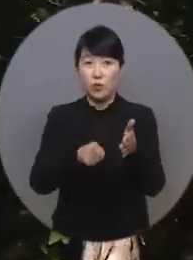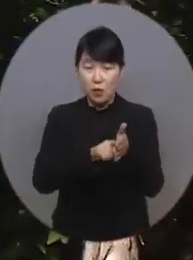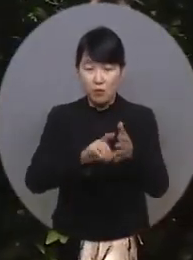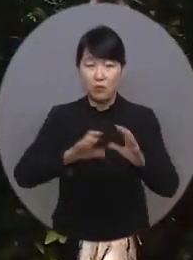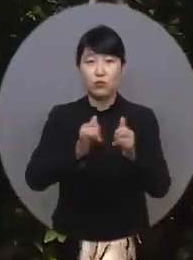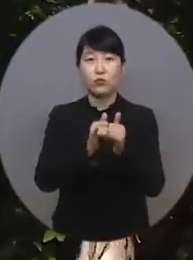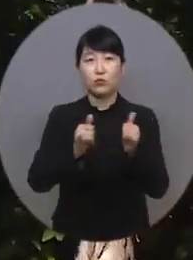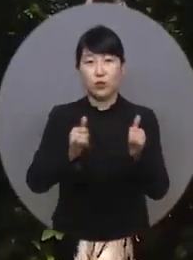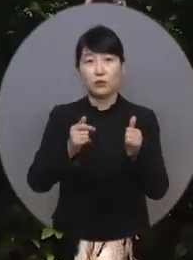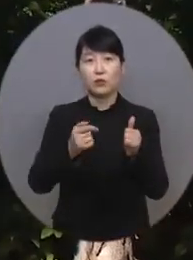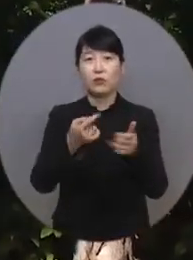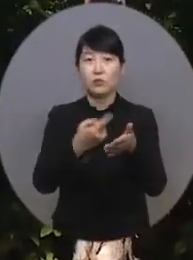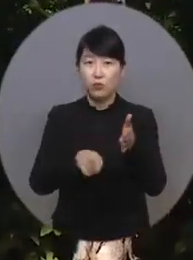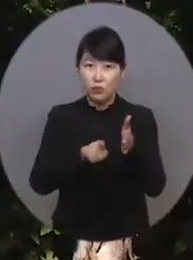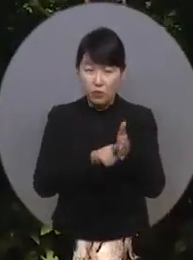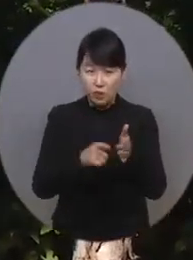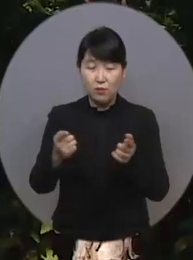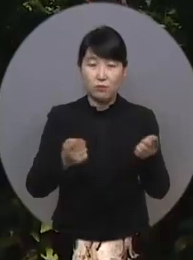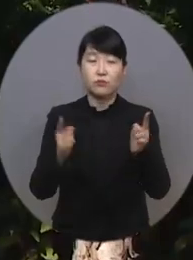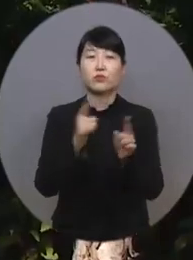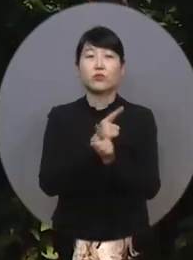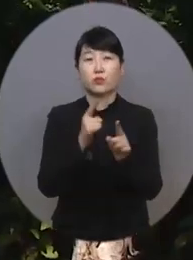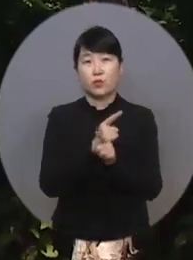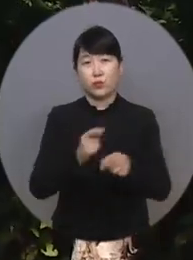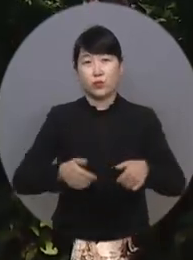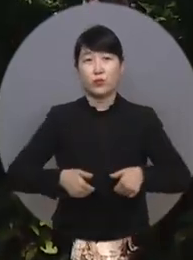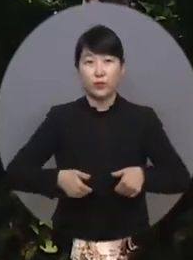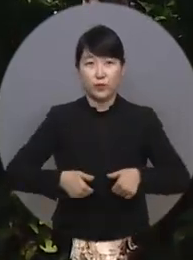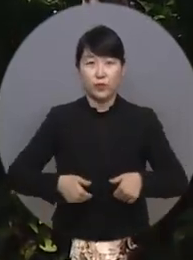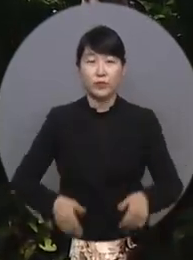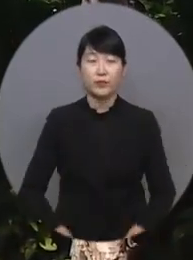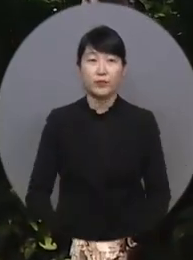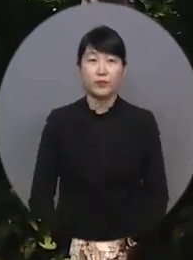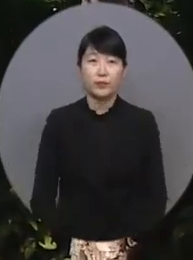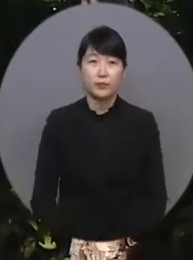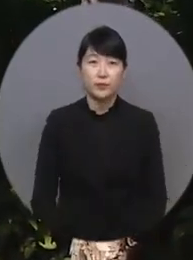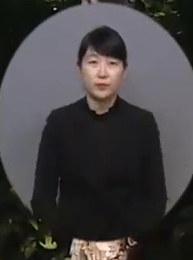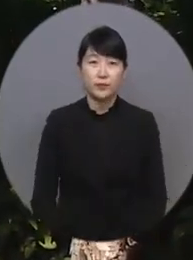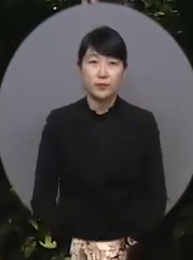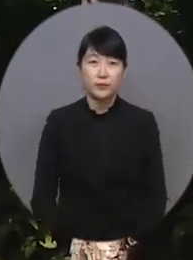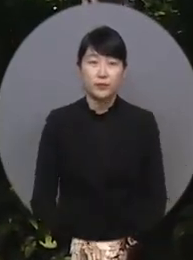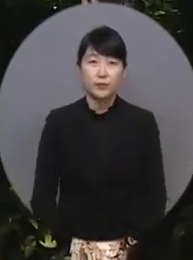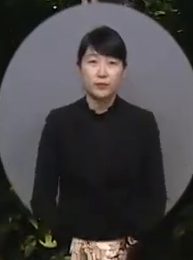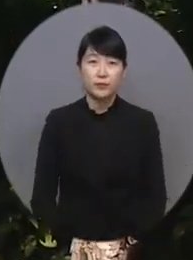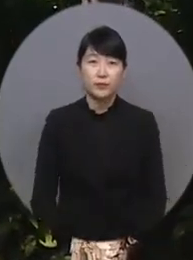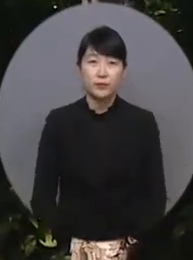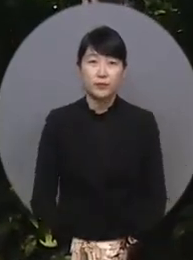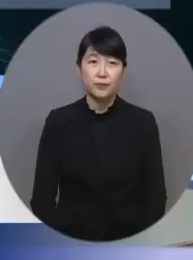위한 제도적 보완이 어느 때보다 필요한 시점입니다. 복지TV 뉴스 박승용입니다.